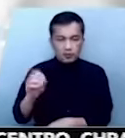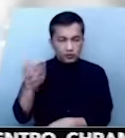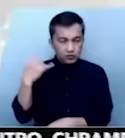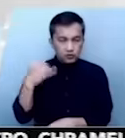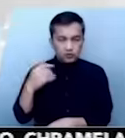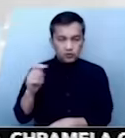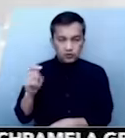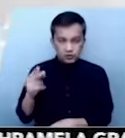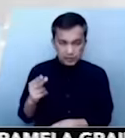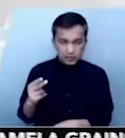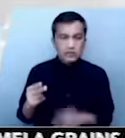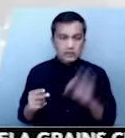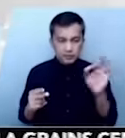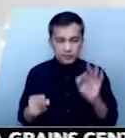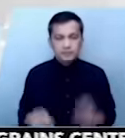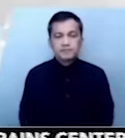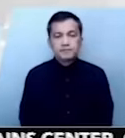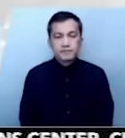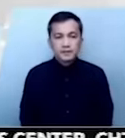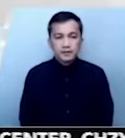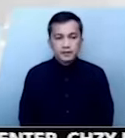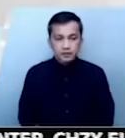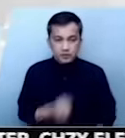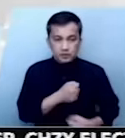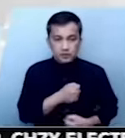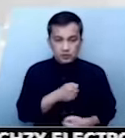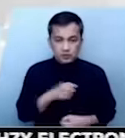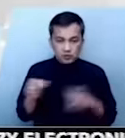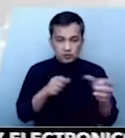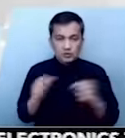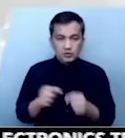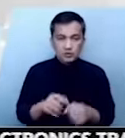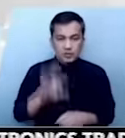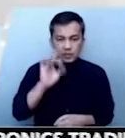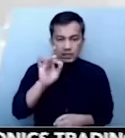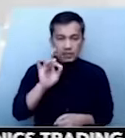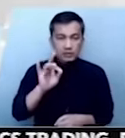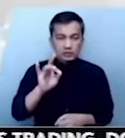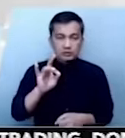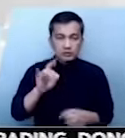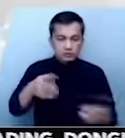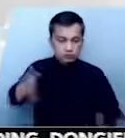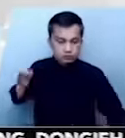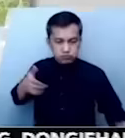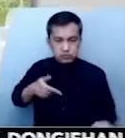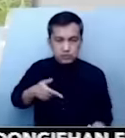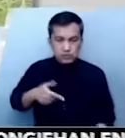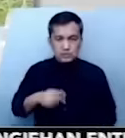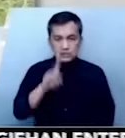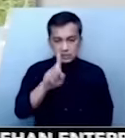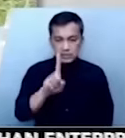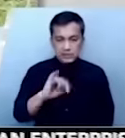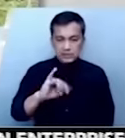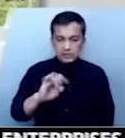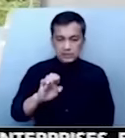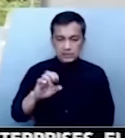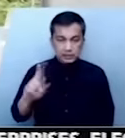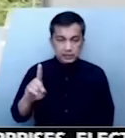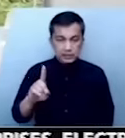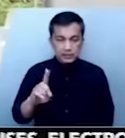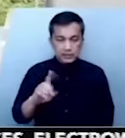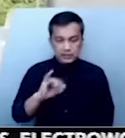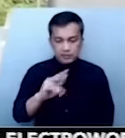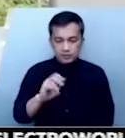Biyernes. Narecover ang mga sundalo ang hindi bababa sa 8 high-powered firearms at isang IED o Improvised Explosive